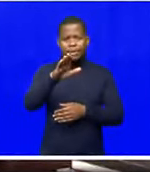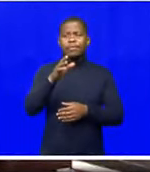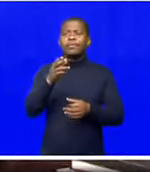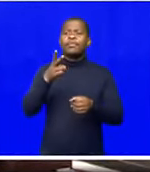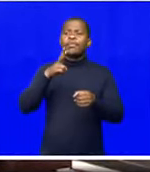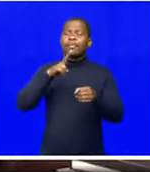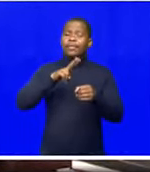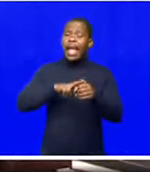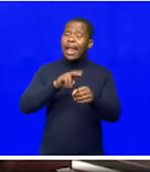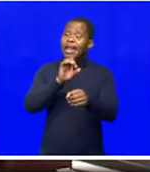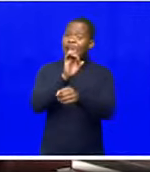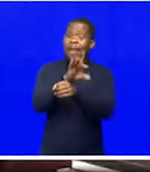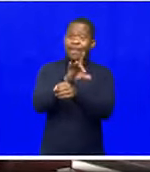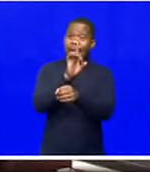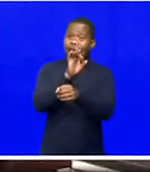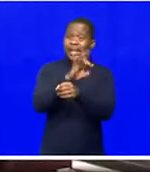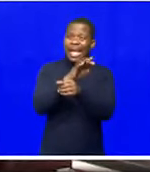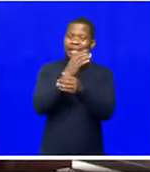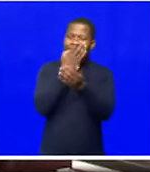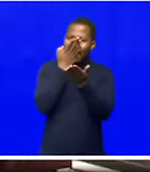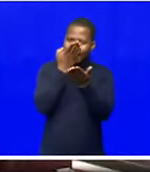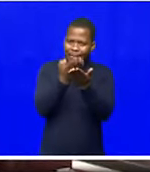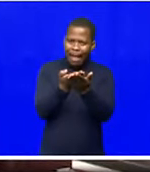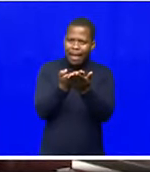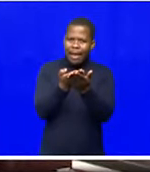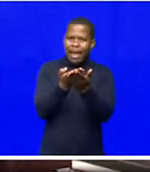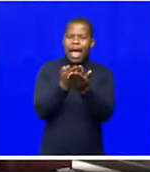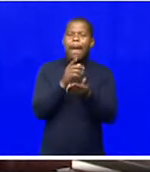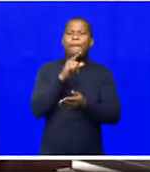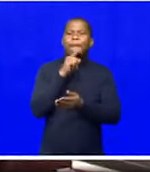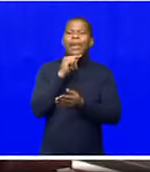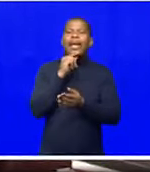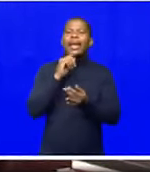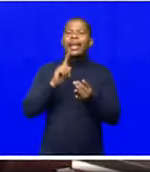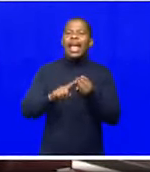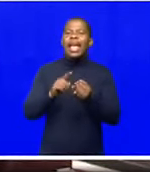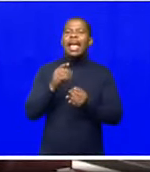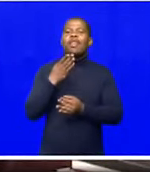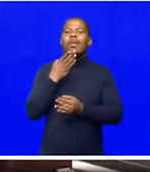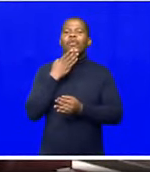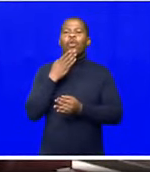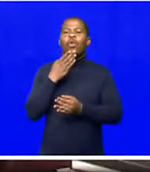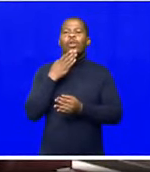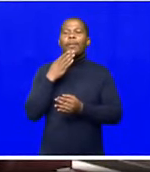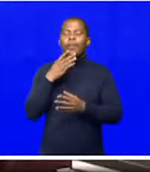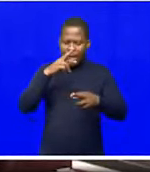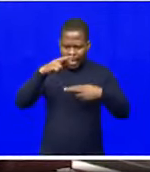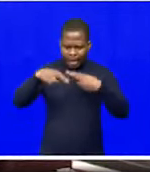Singathubeka nekuyala nekucela ukuthi asingabi izambane lelibolile evele.